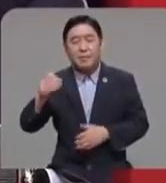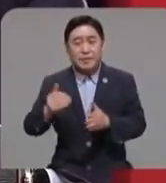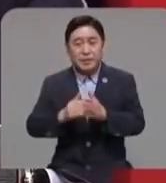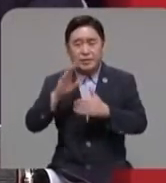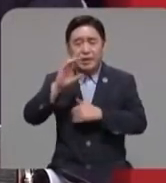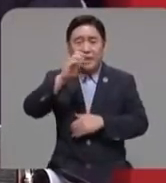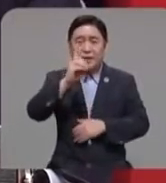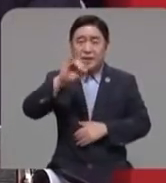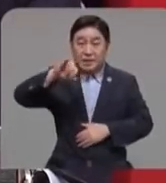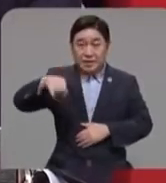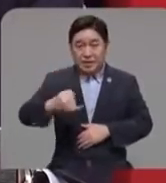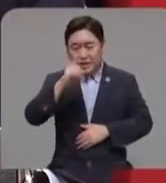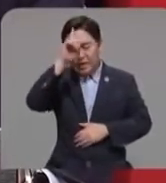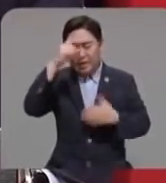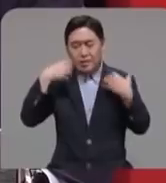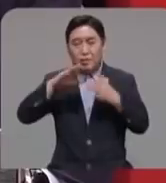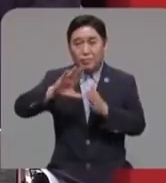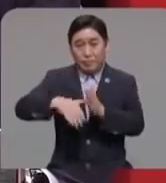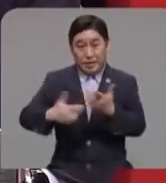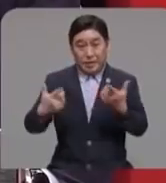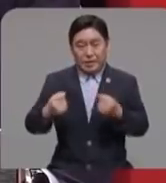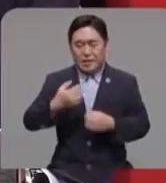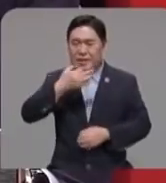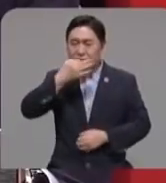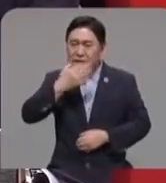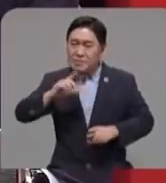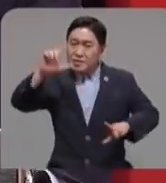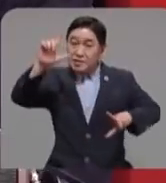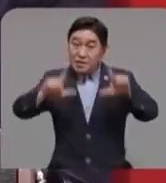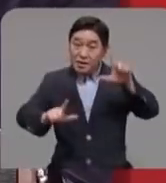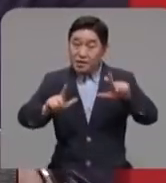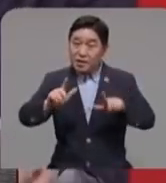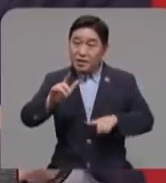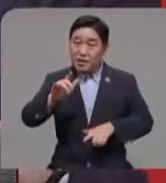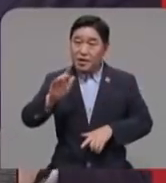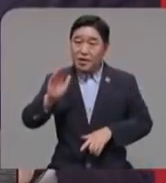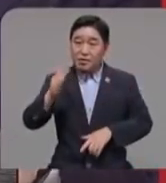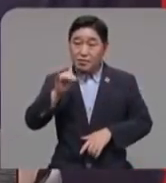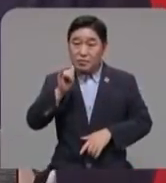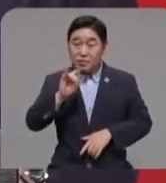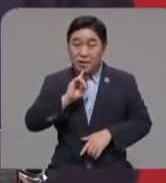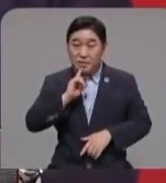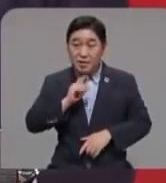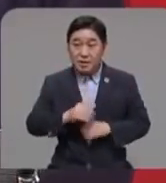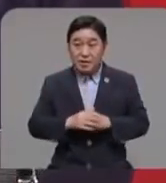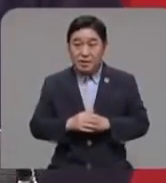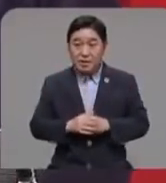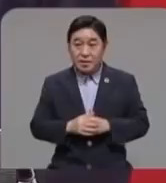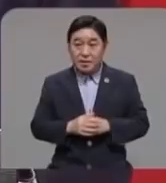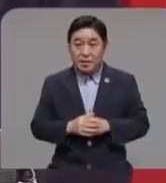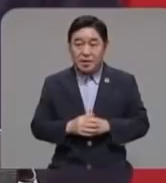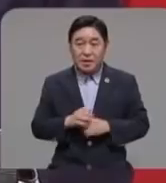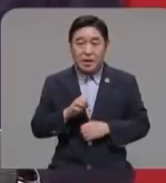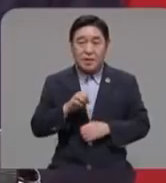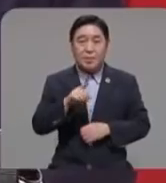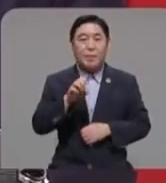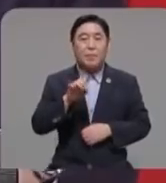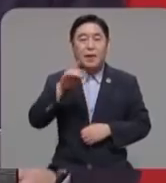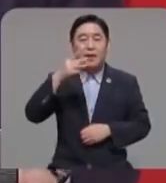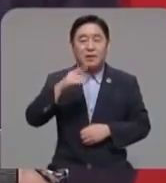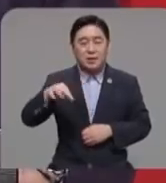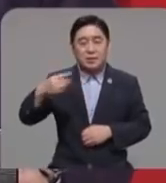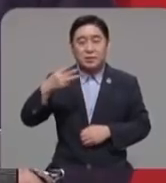DJ 정부처럼 그런 힘든 상태가 올 수도 있다. 예. 제가 또 말씀드린 거 퍼펙트 스톰도 예. 이제